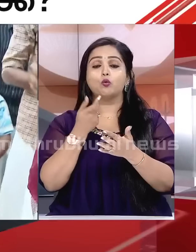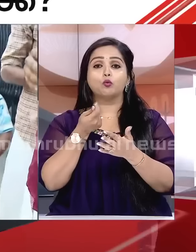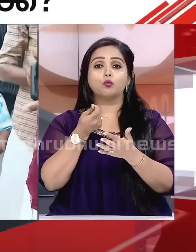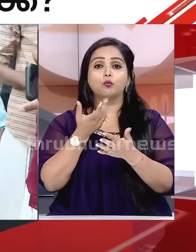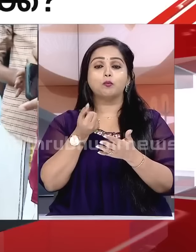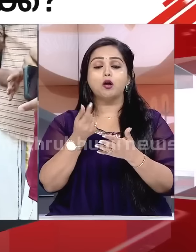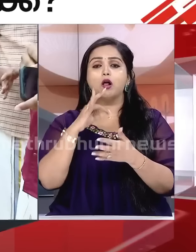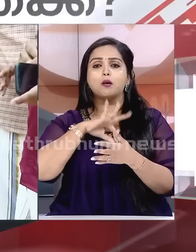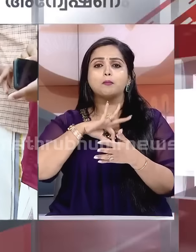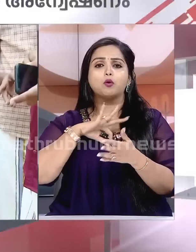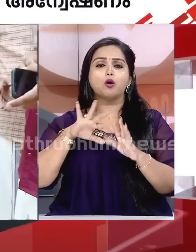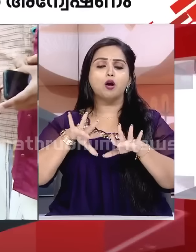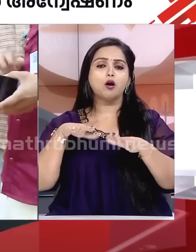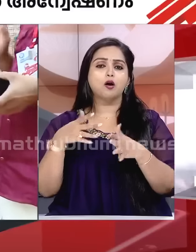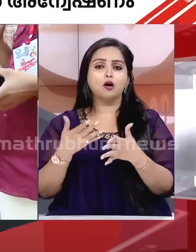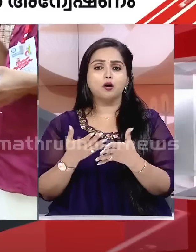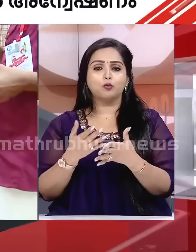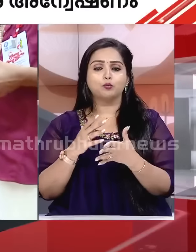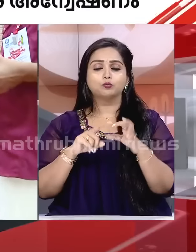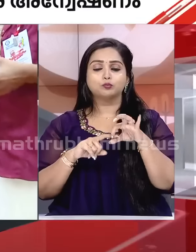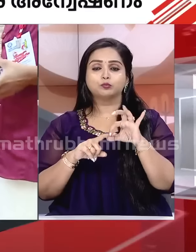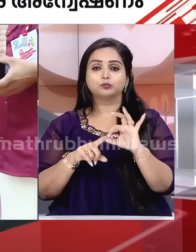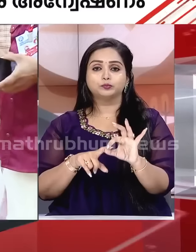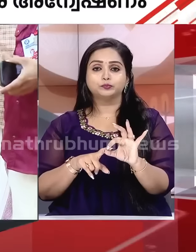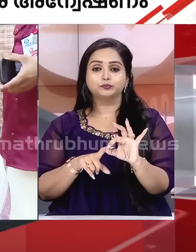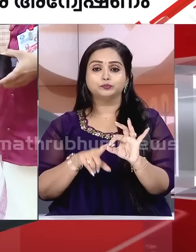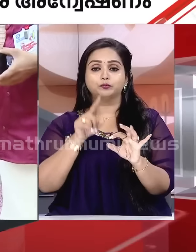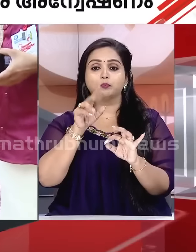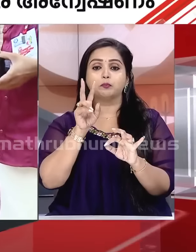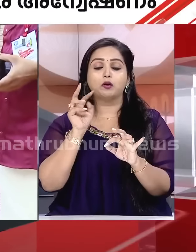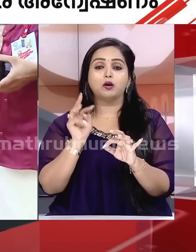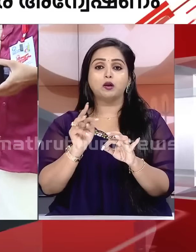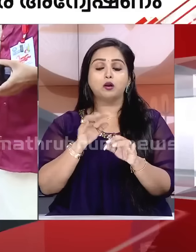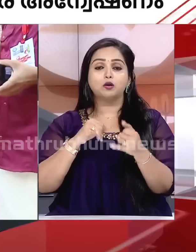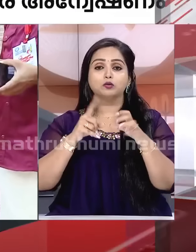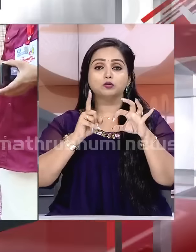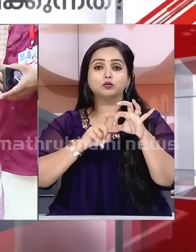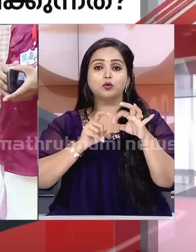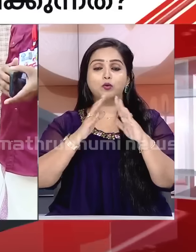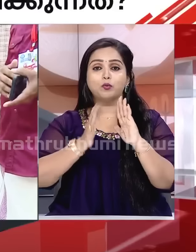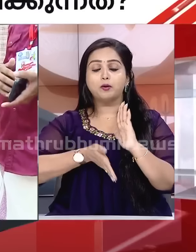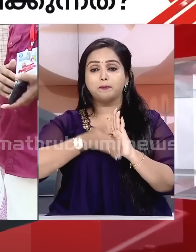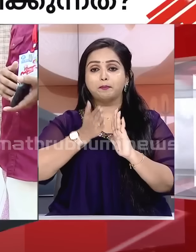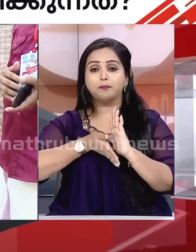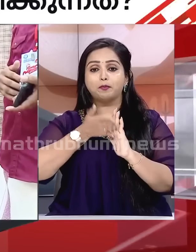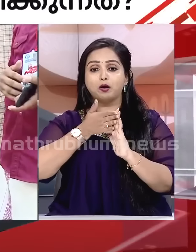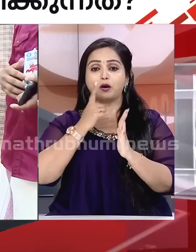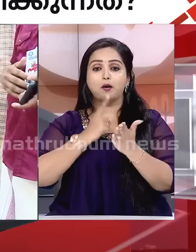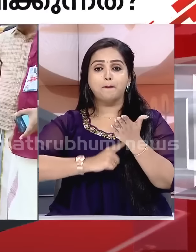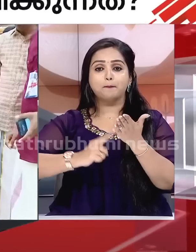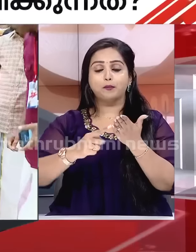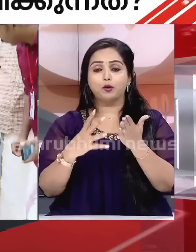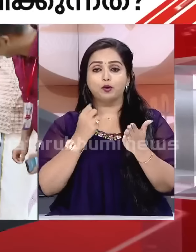അതിനുള്ള ഒരു വരുമാനം MR അജിത്കുമാറിനുണ്ടോ? അവിടെ 12,000 സ്ക്വയർ ഫീറ്റിൻ്റെ വീട് പണിയാനാണ് സാങ്ഷൻ വാങ്ങിച്ചു